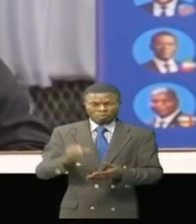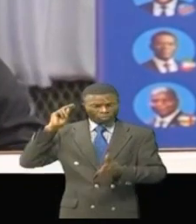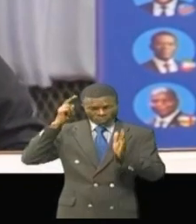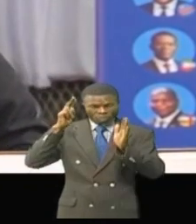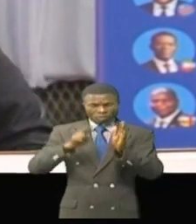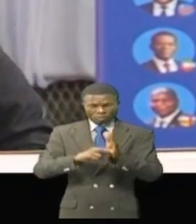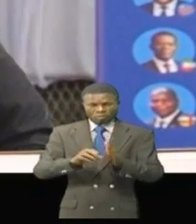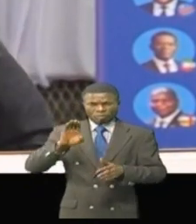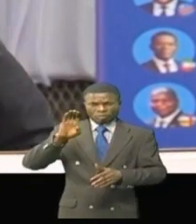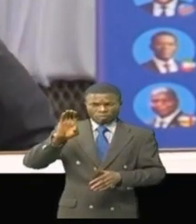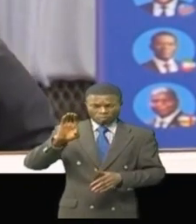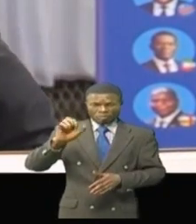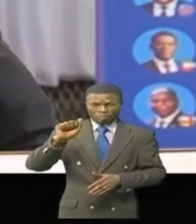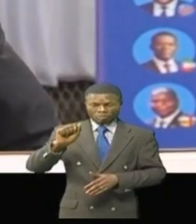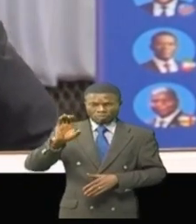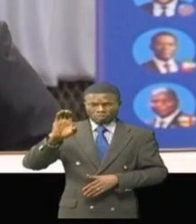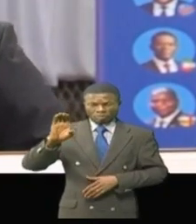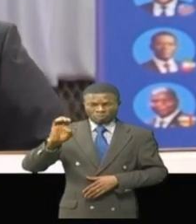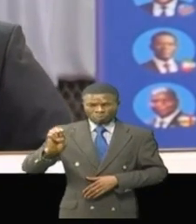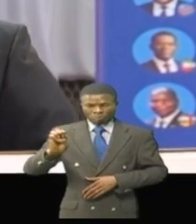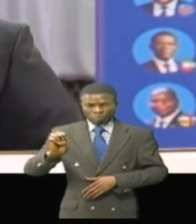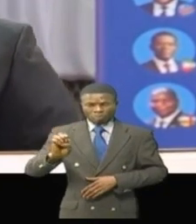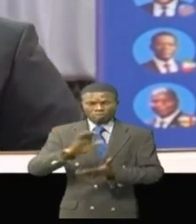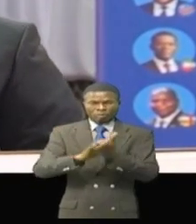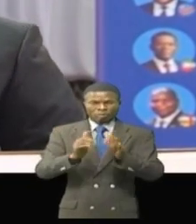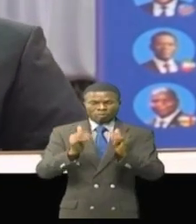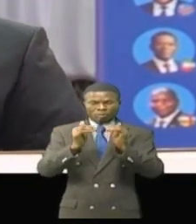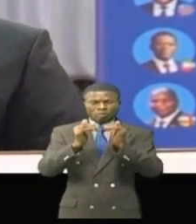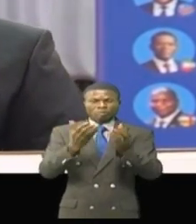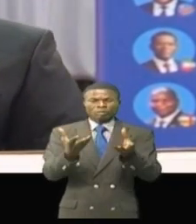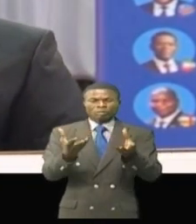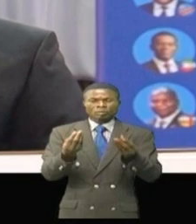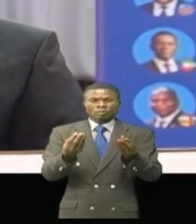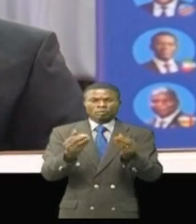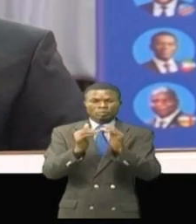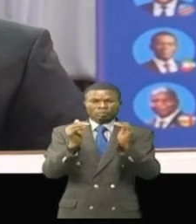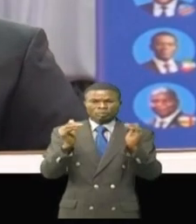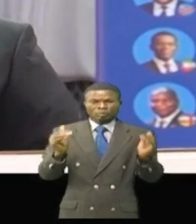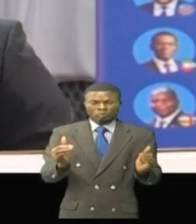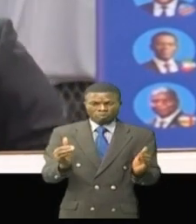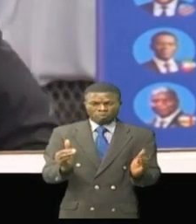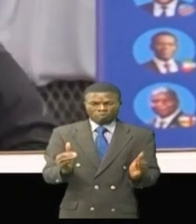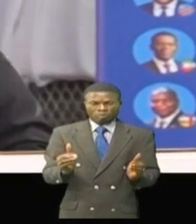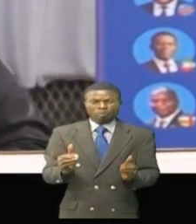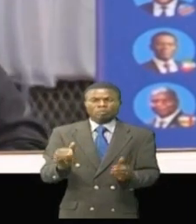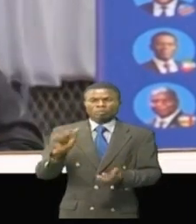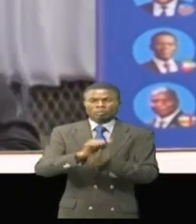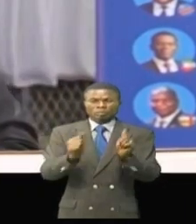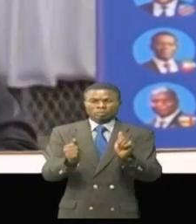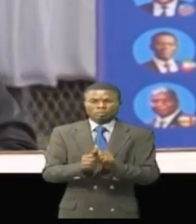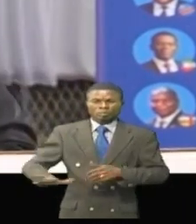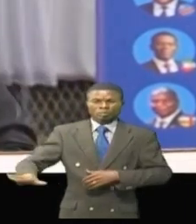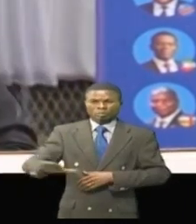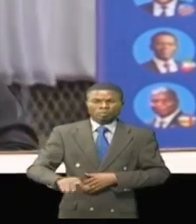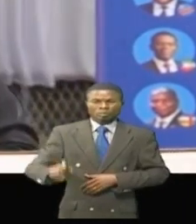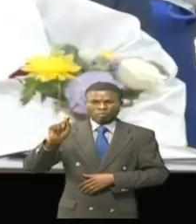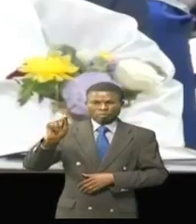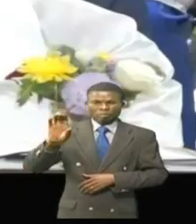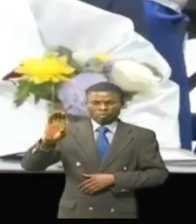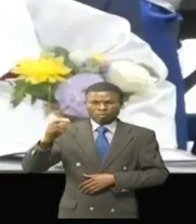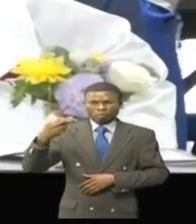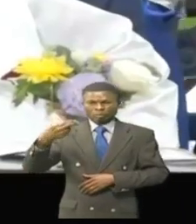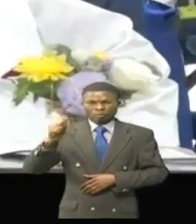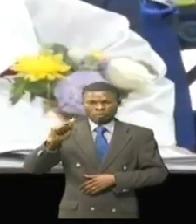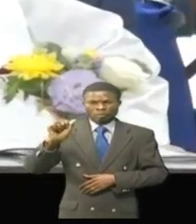de la CEAC comme facilitateur au processus de transition en République du Tchad.